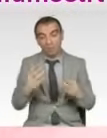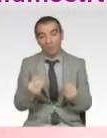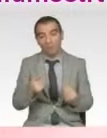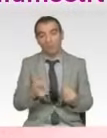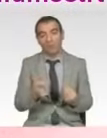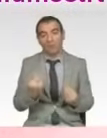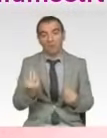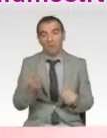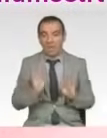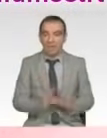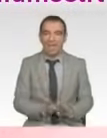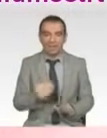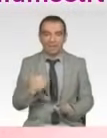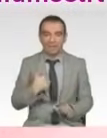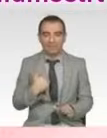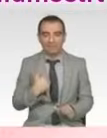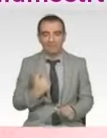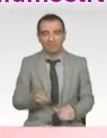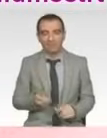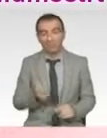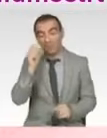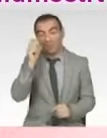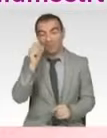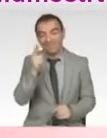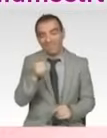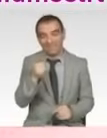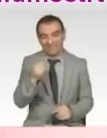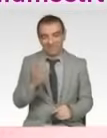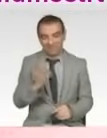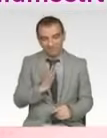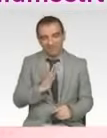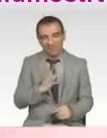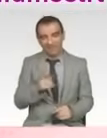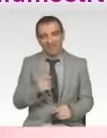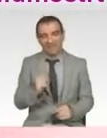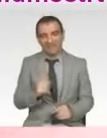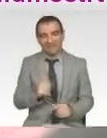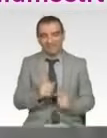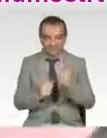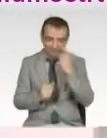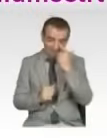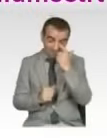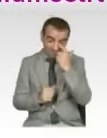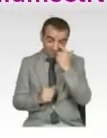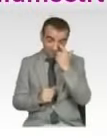Ay. Kaldım. Sonra hasretine da dayanamadım. Yine kıyamamış. Kesi bağlarında dolanıyorum. Evet,